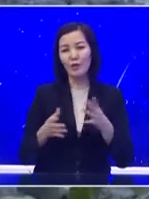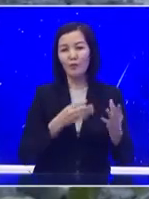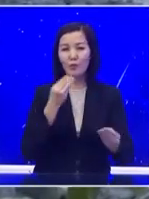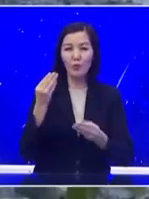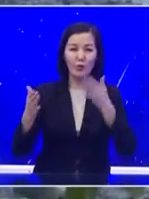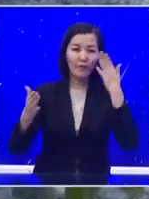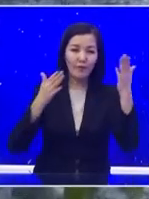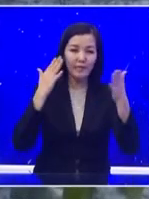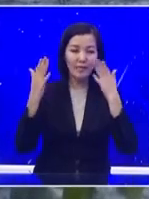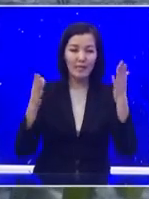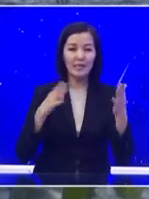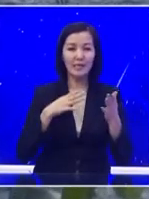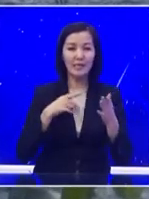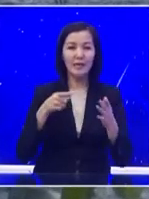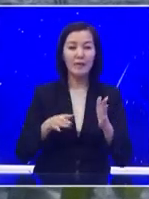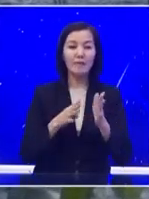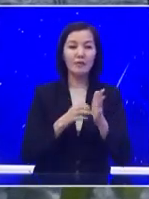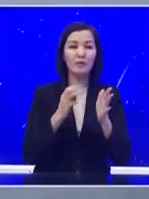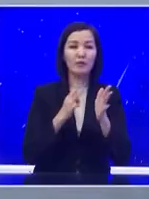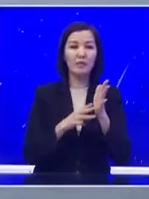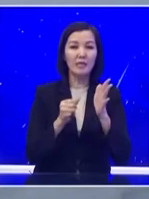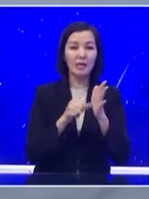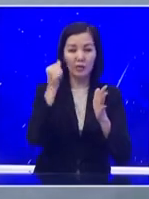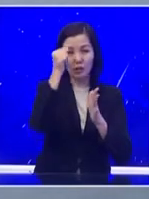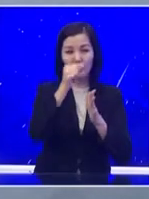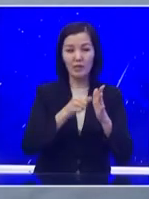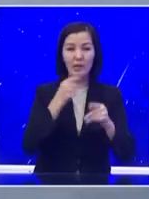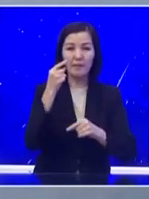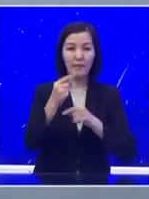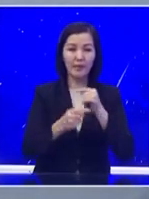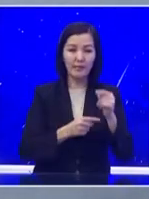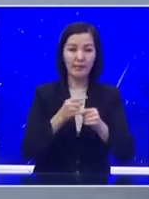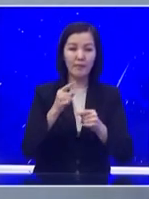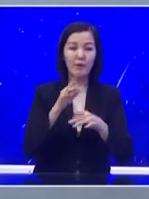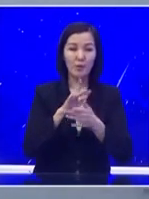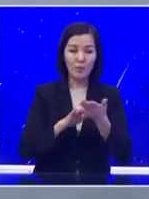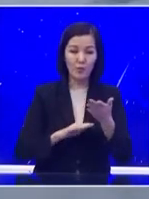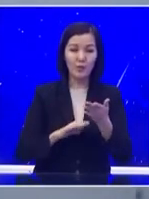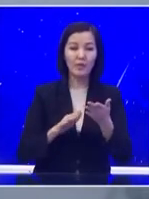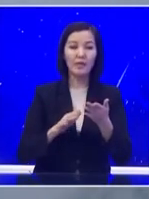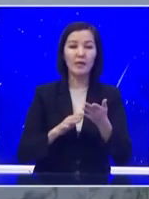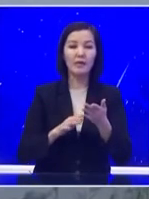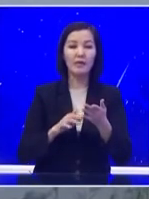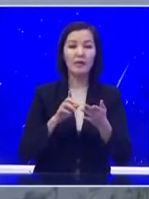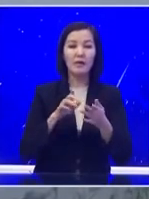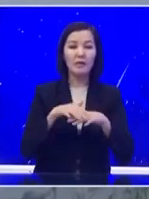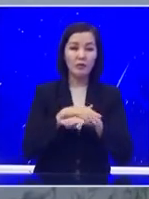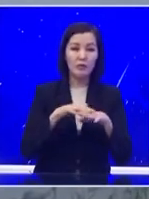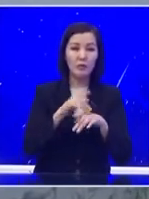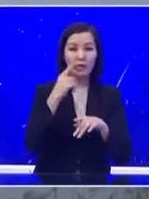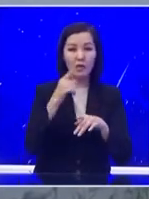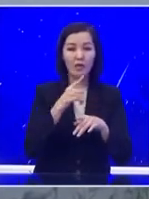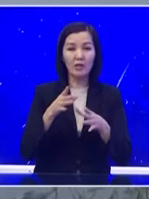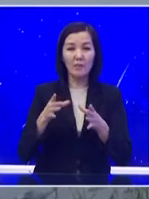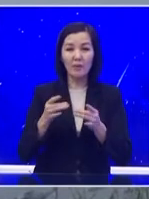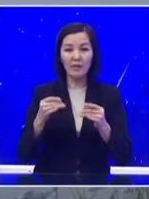көтереді. Паратидағы бұл шара 1986 жылдан бері дәстүрлі түрде өтеді. Бразилиялық тұрғындардың айтуынша, жергілікті жағажайдың